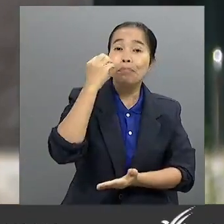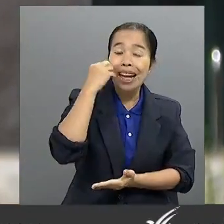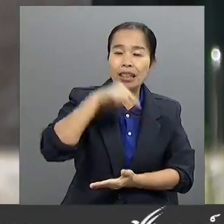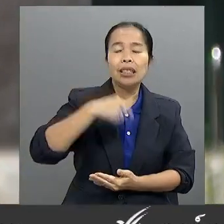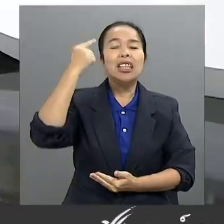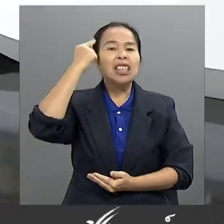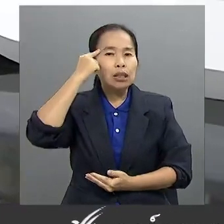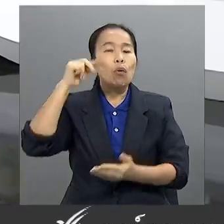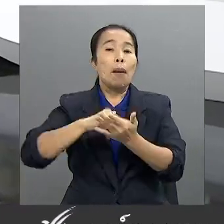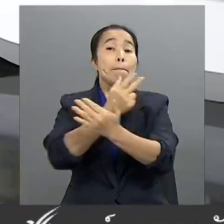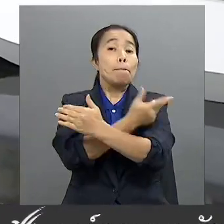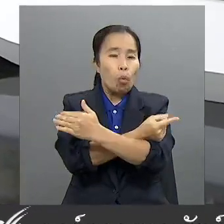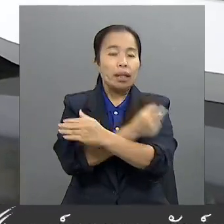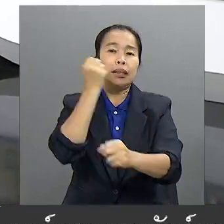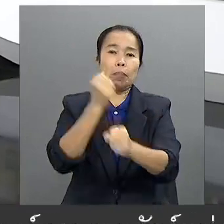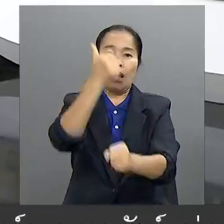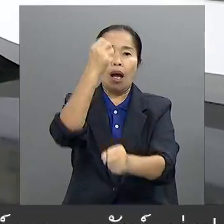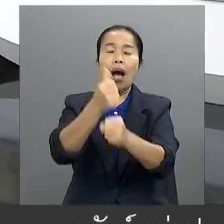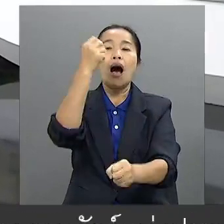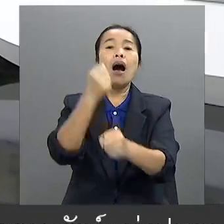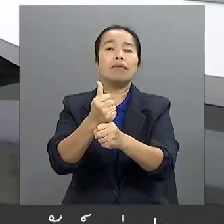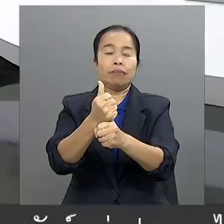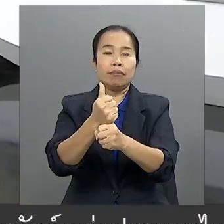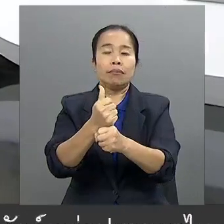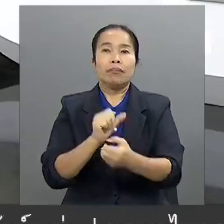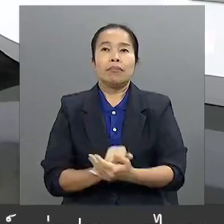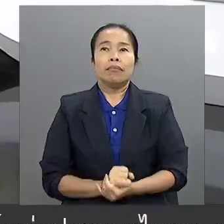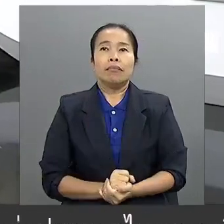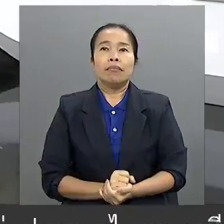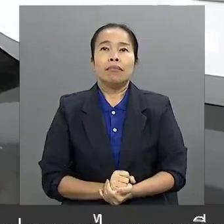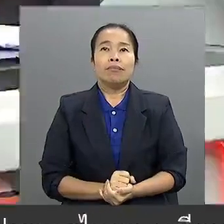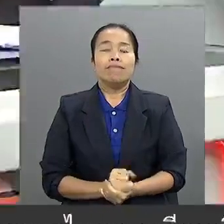ที่มีศักยภาพอยู่แล้วโดดเด่นมากยิ่งขึ้นค่ะ ครับขอบคุณคุณพิมพ์พิมลนะครับ